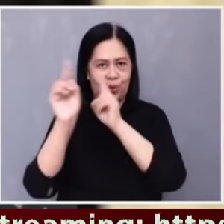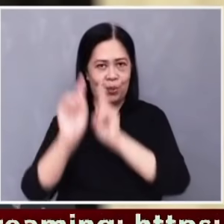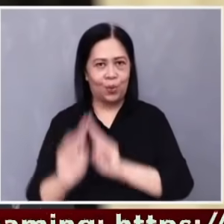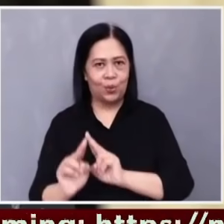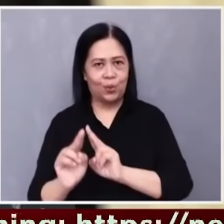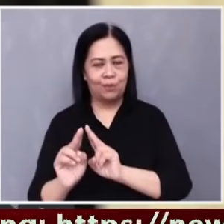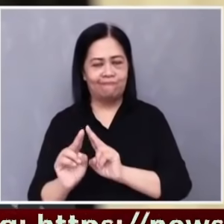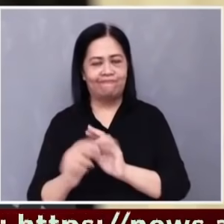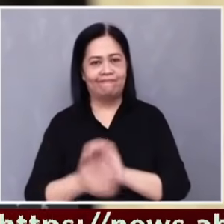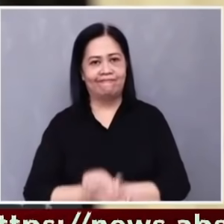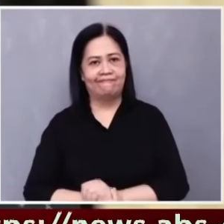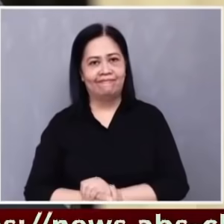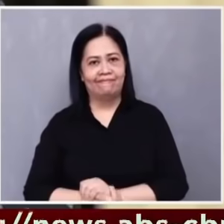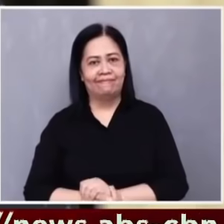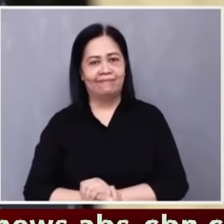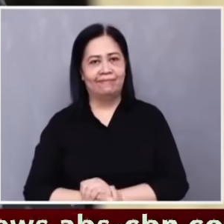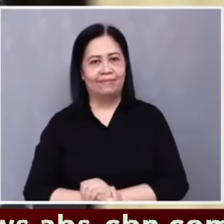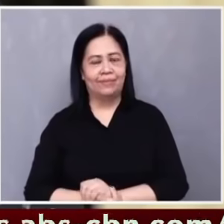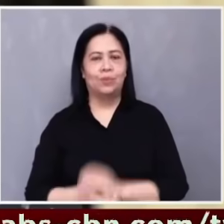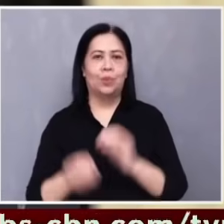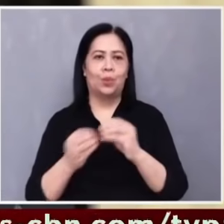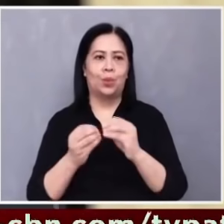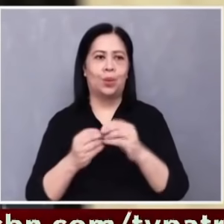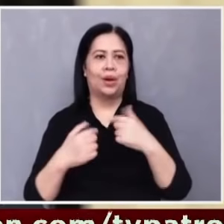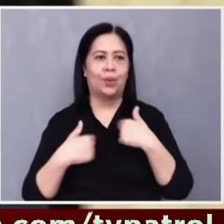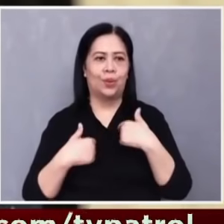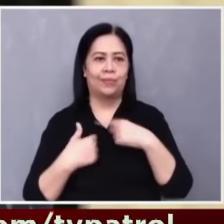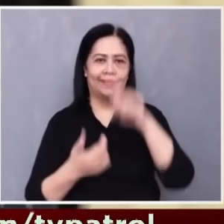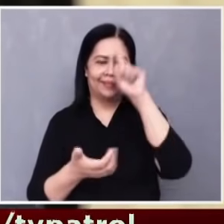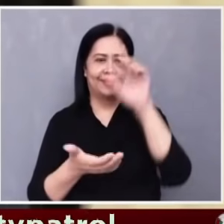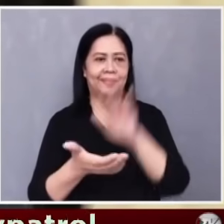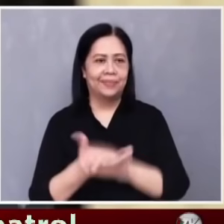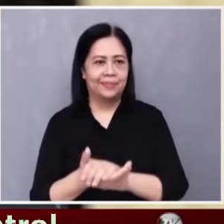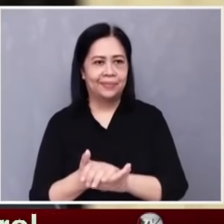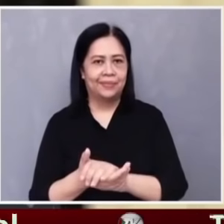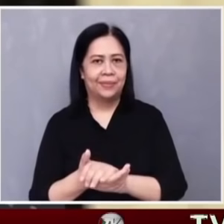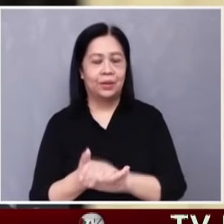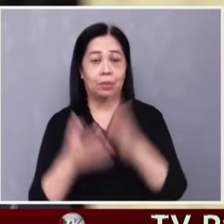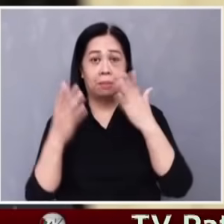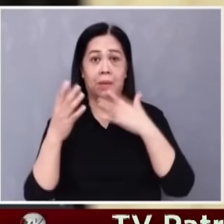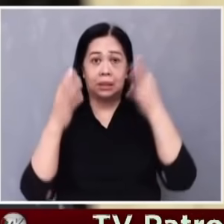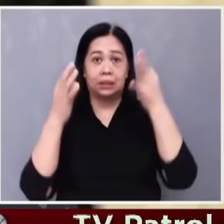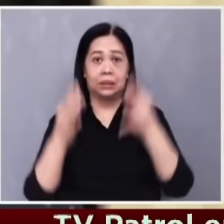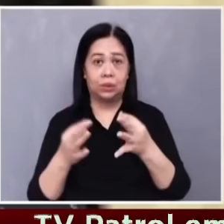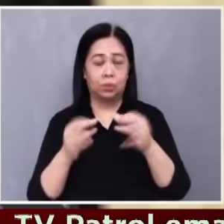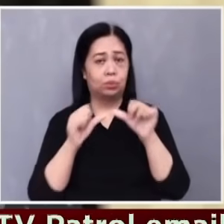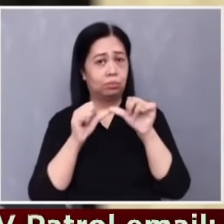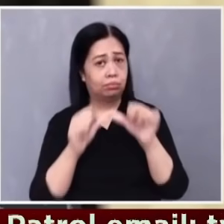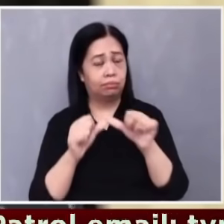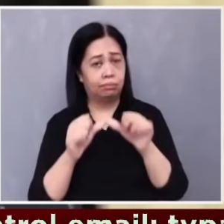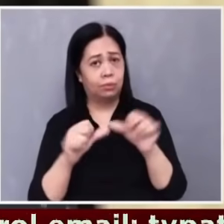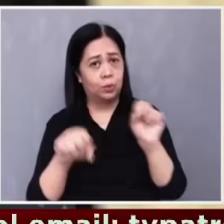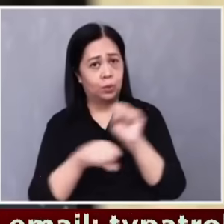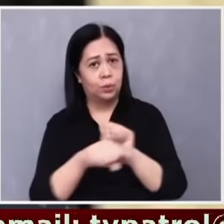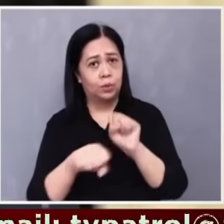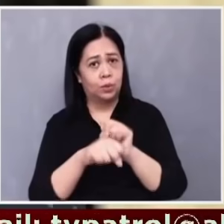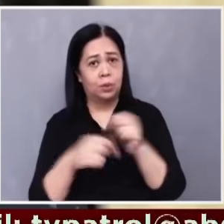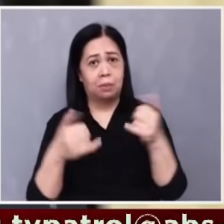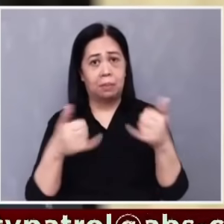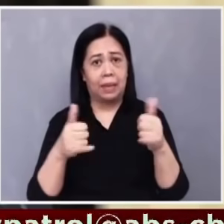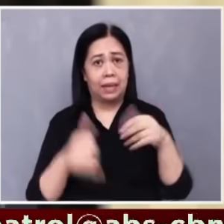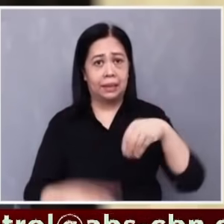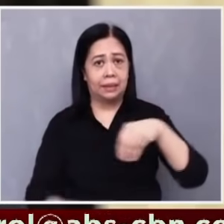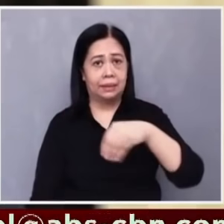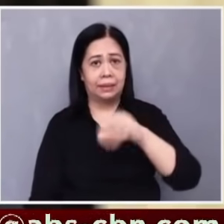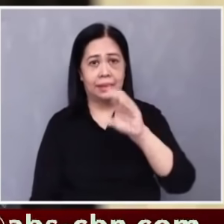eh lalo po akong naniniwala na yung desisyon ko na ipursige yung paglalaro ng chess,